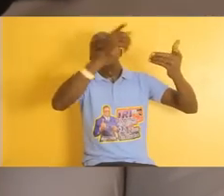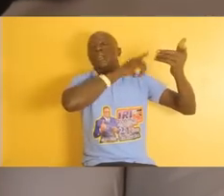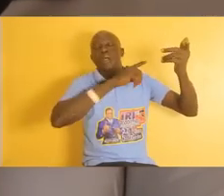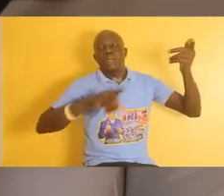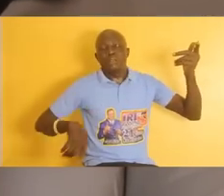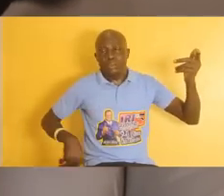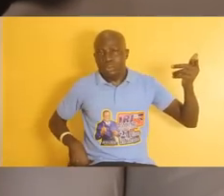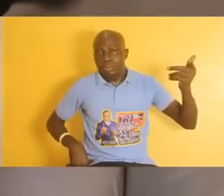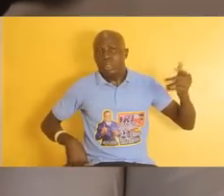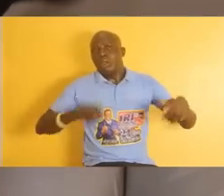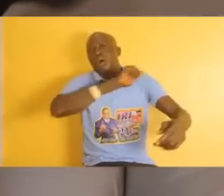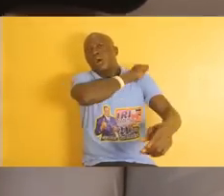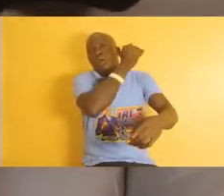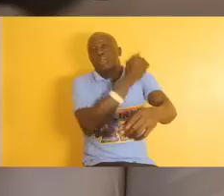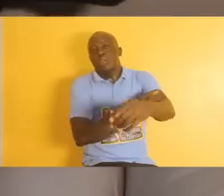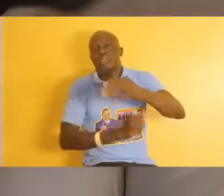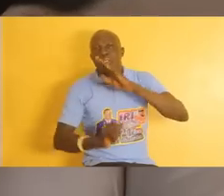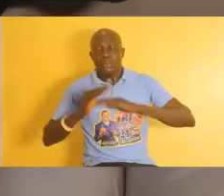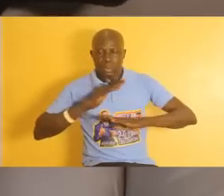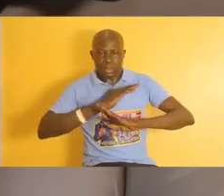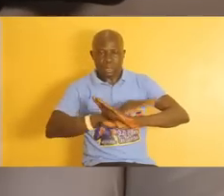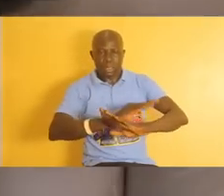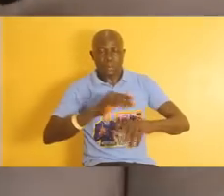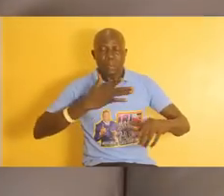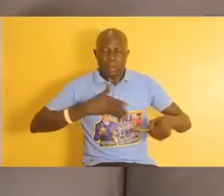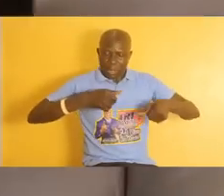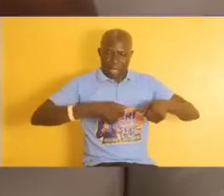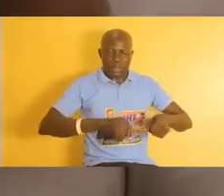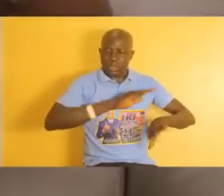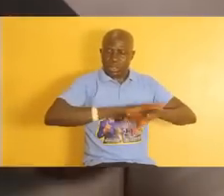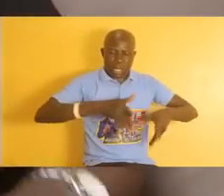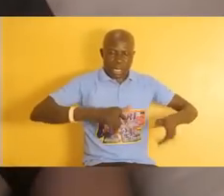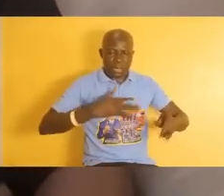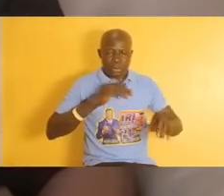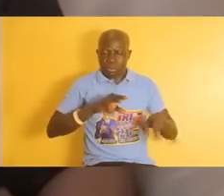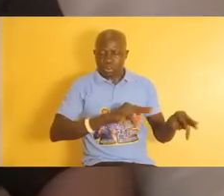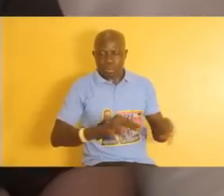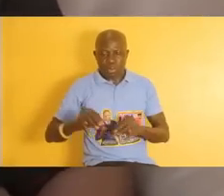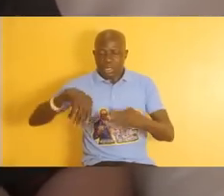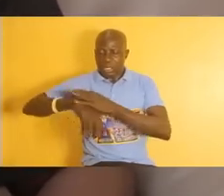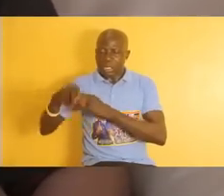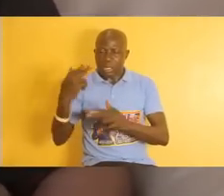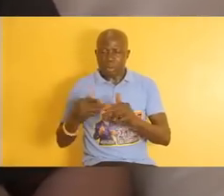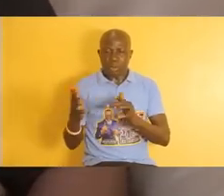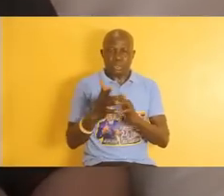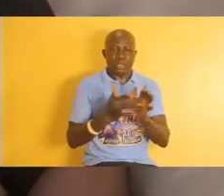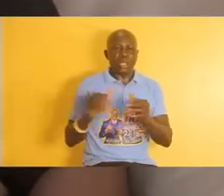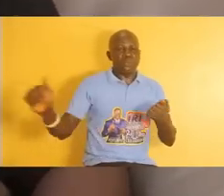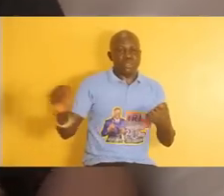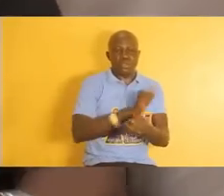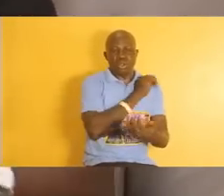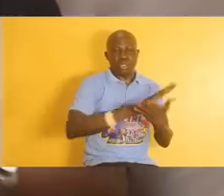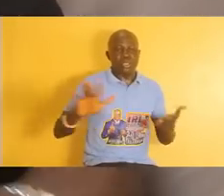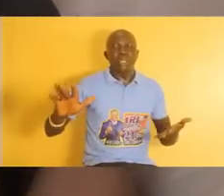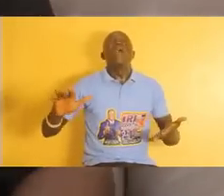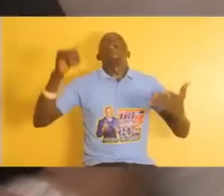shout, Lord, I settled down. The person that make my life stagnant. Do what? You can't love. That do allow me to move. You are the one Jesus Christ destroyed.